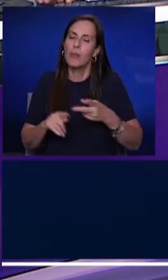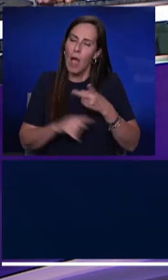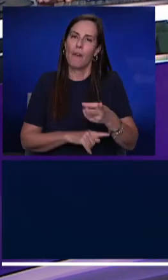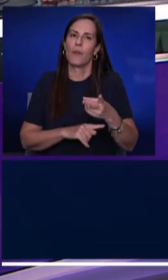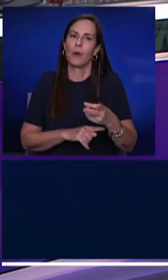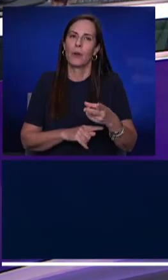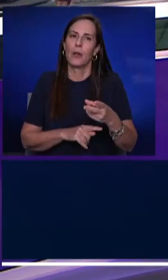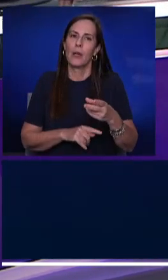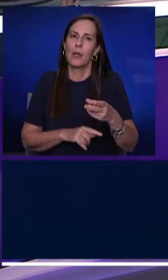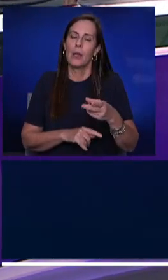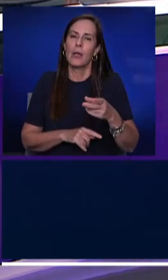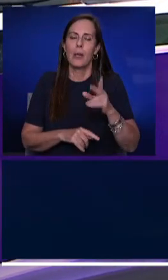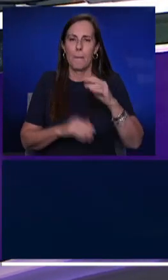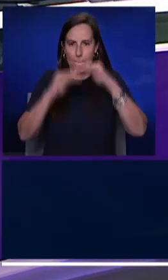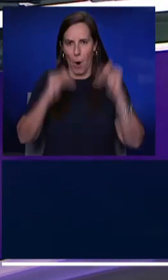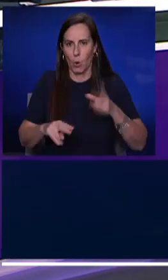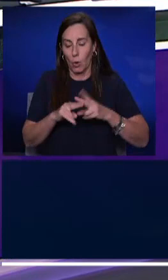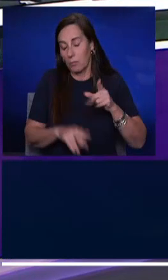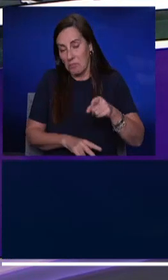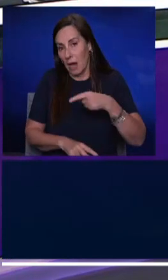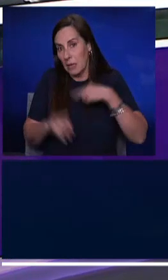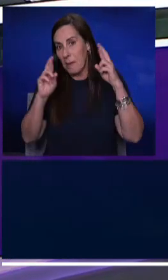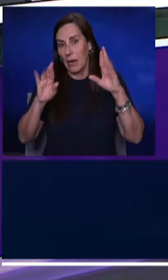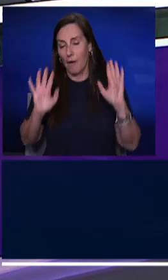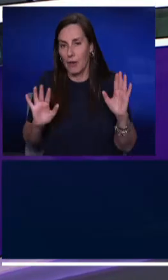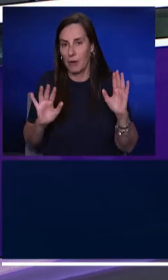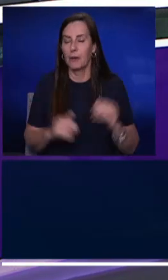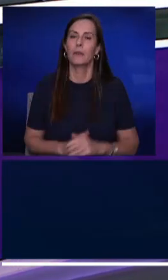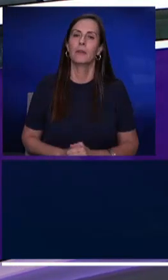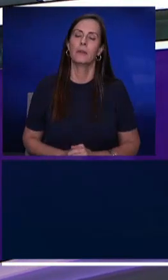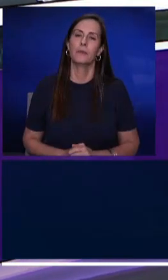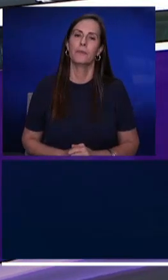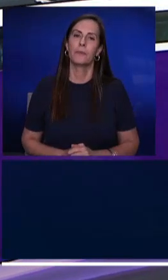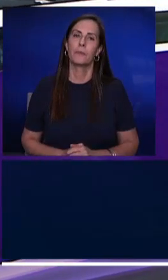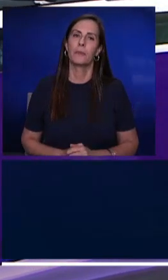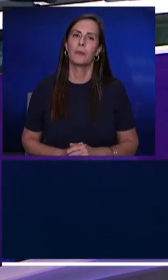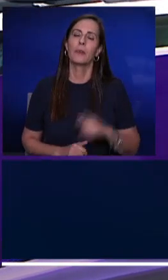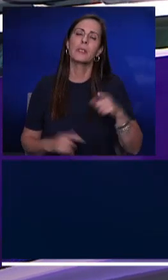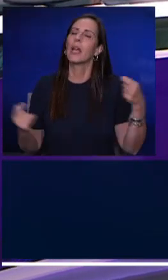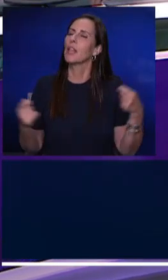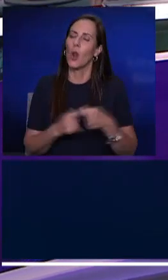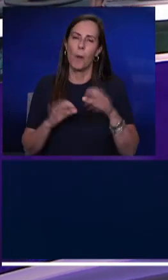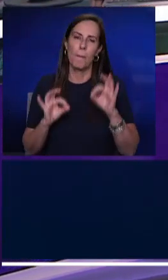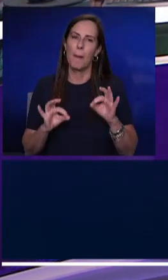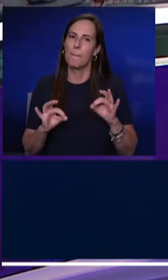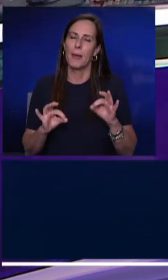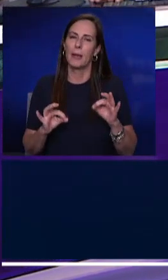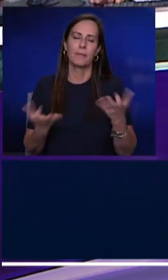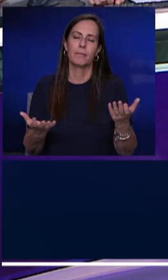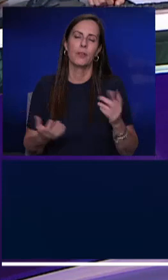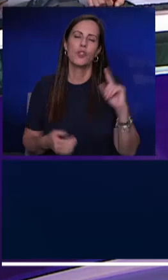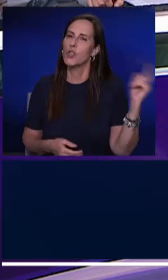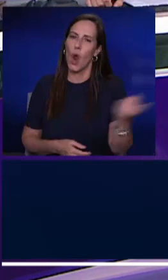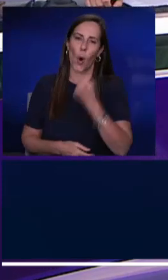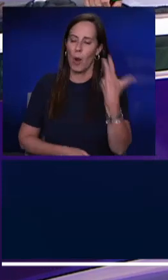יותר נמוכה, כך אני מקווה, וכמו שאמרת, זה תלוי באמת ברמת ההתחסנות של כולם, לא רק של הילדים,